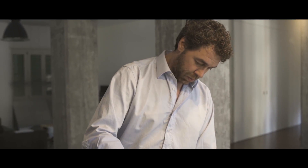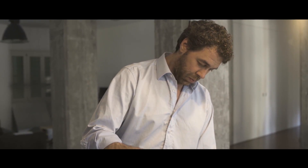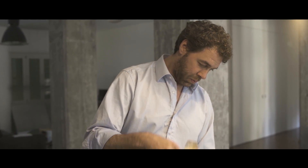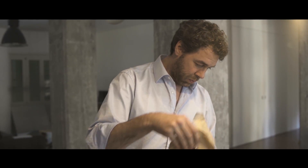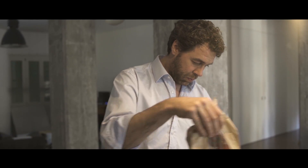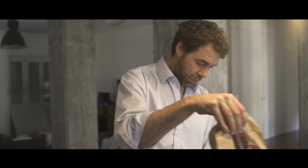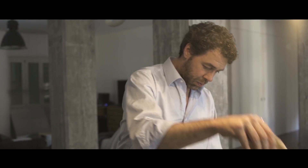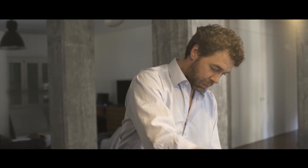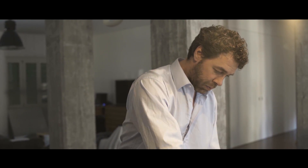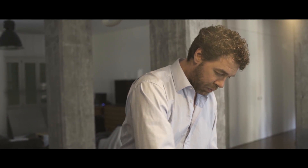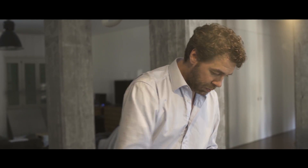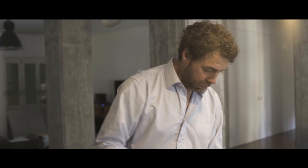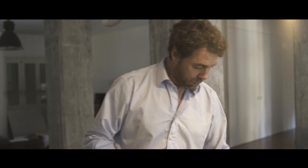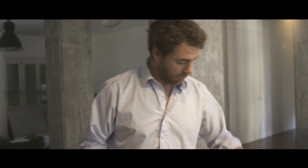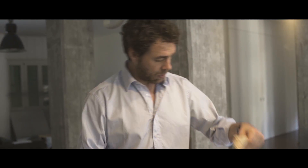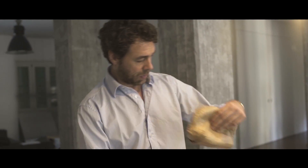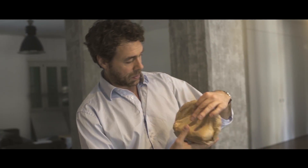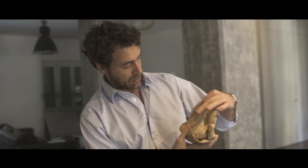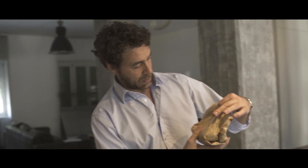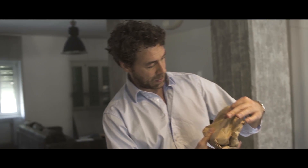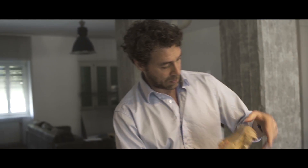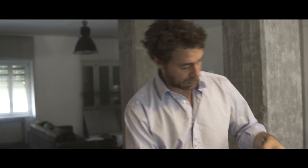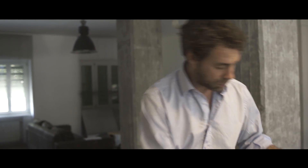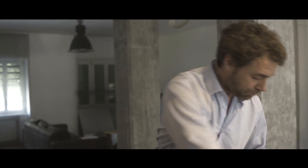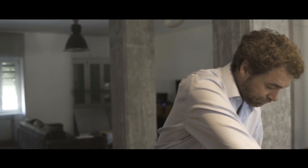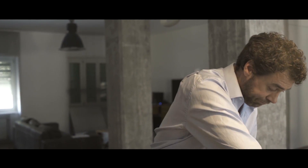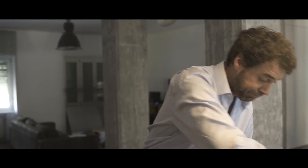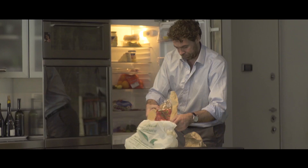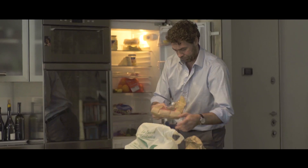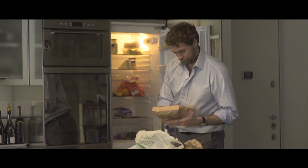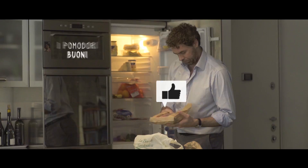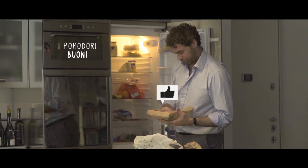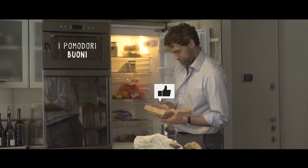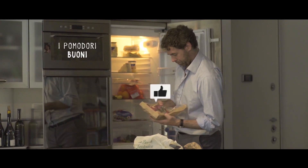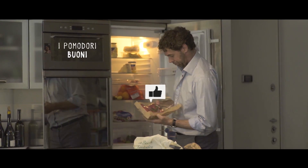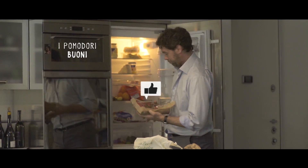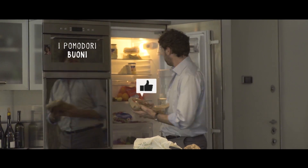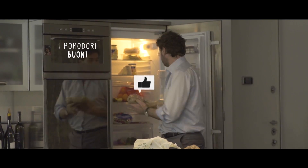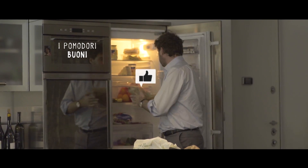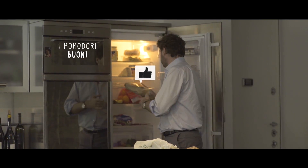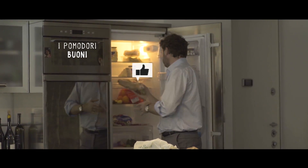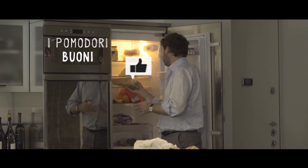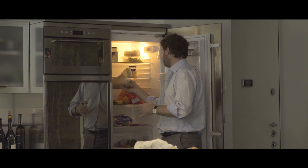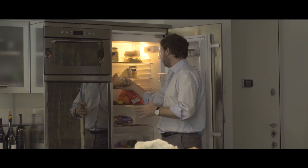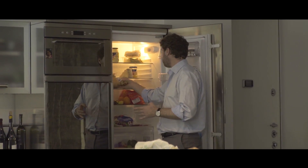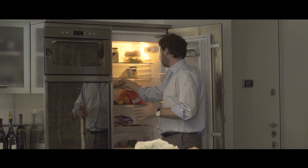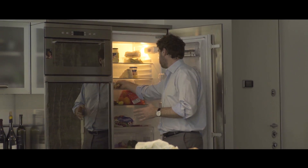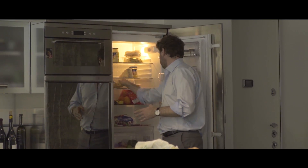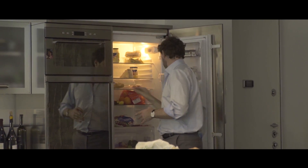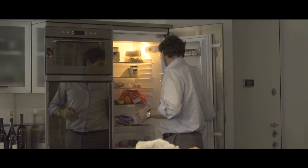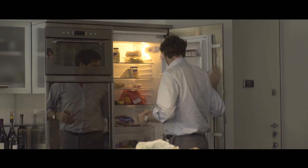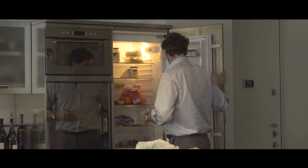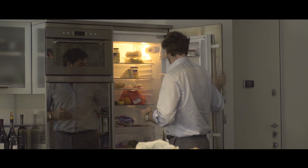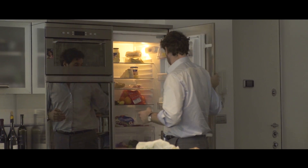e inizia a mettere a posto ciò che ha comprato. I pomodori in frigo. La farina nella